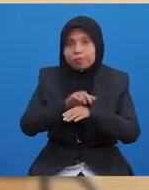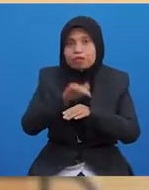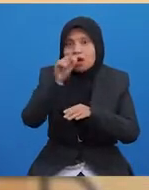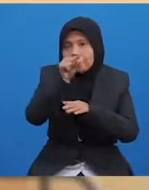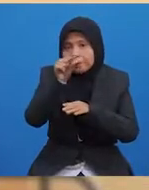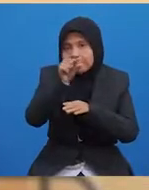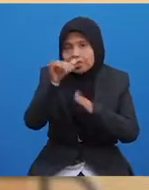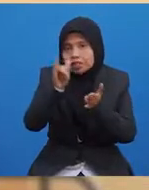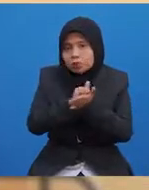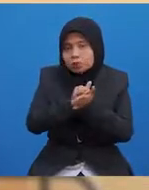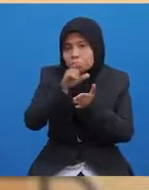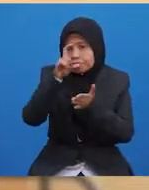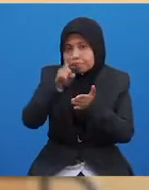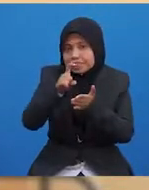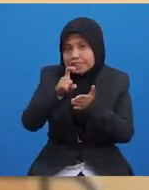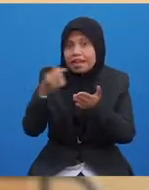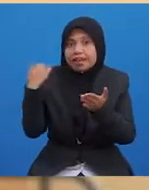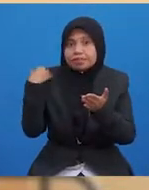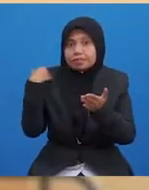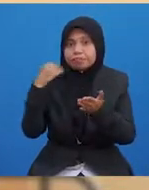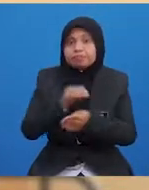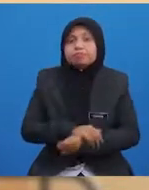Perenggan tersebut hendaklah mengandungi